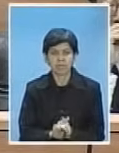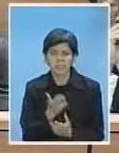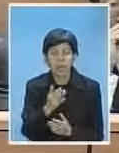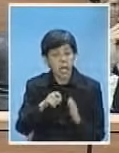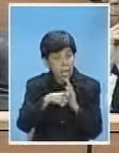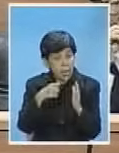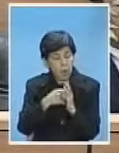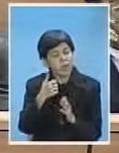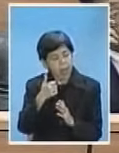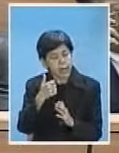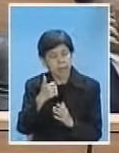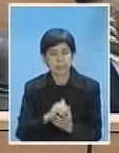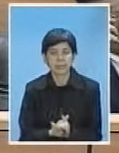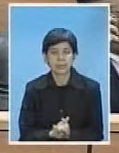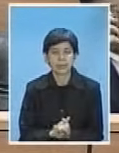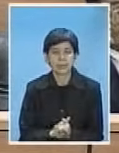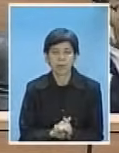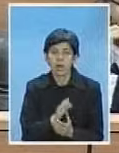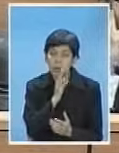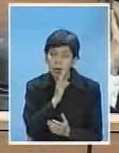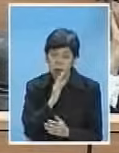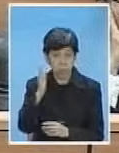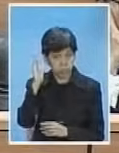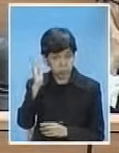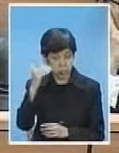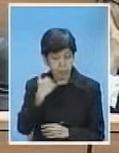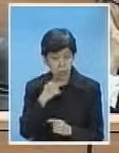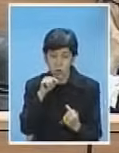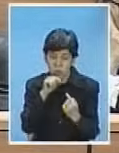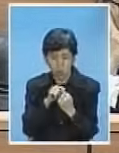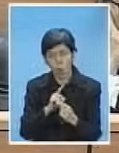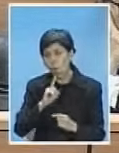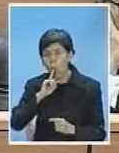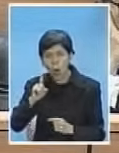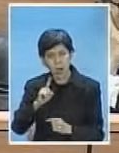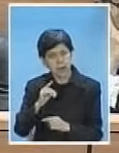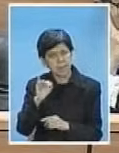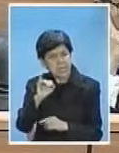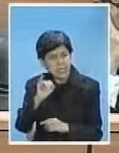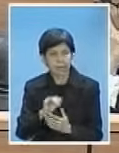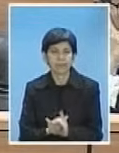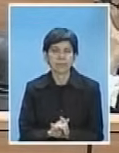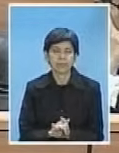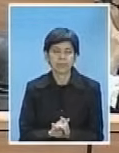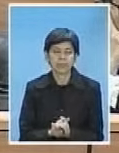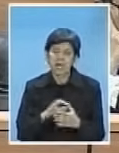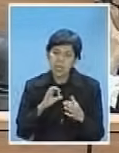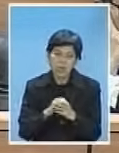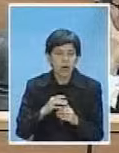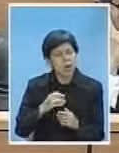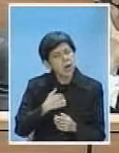ต่ว่าถ้ามีเหตุผลก็ได้แต่ถ้าการอภิปรายนั้นเข้าลักษณะเสียดสีใส่ร้ายตั้งแ